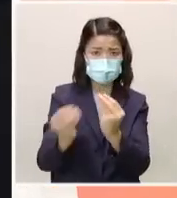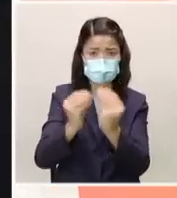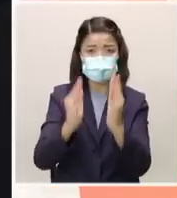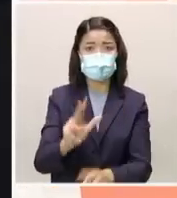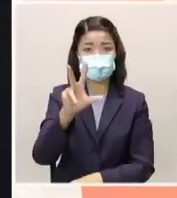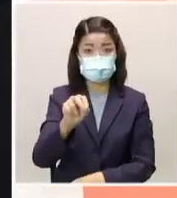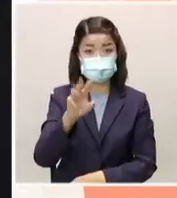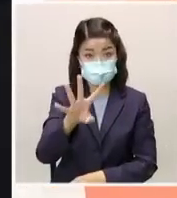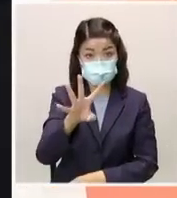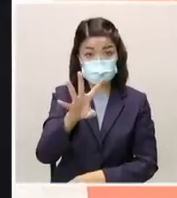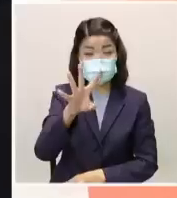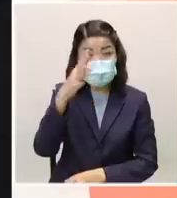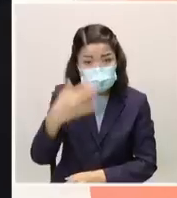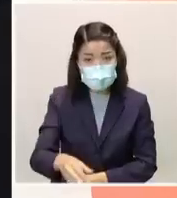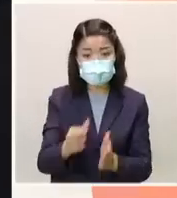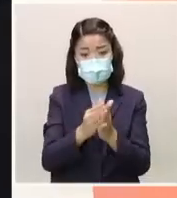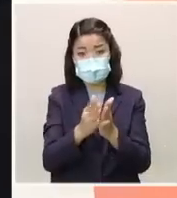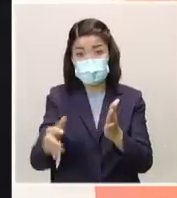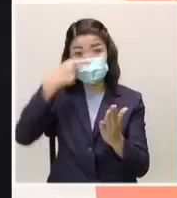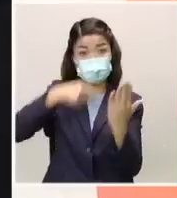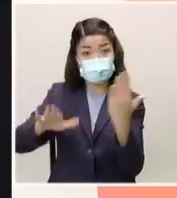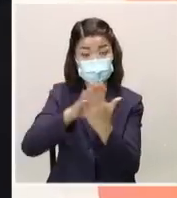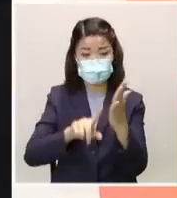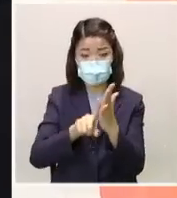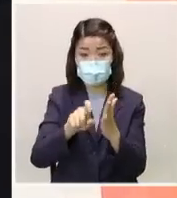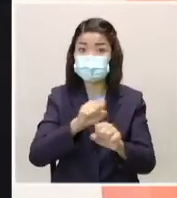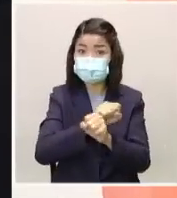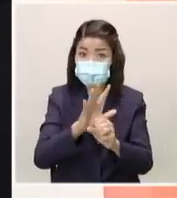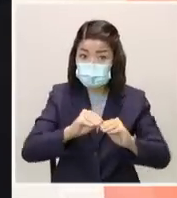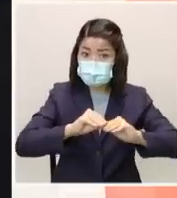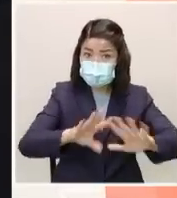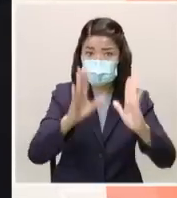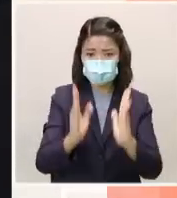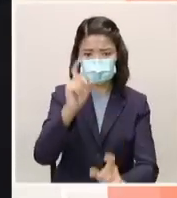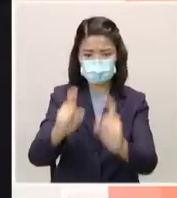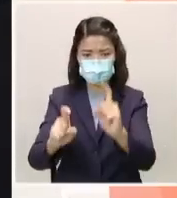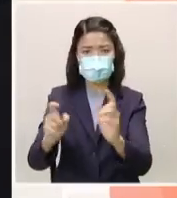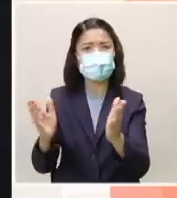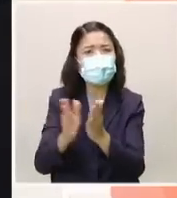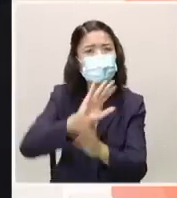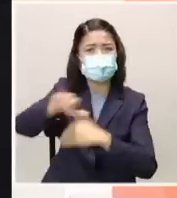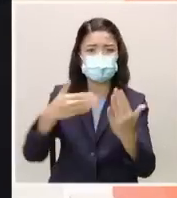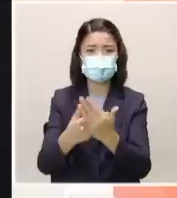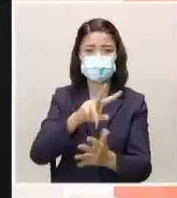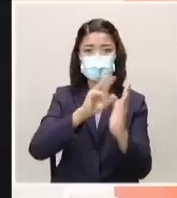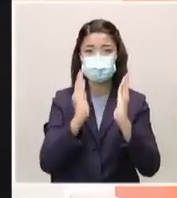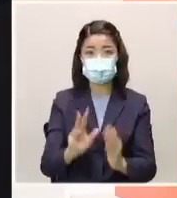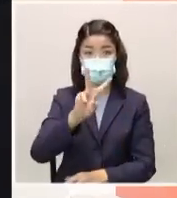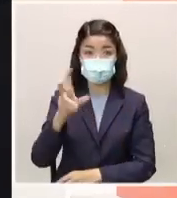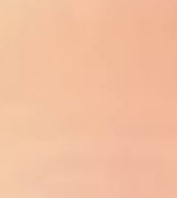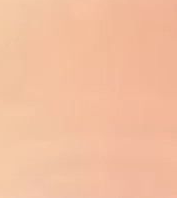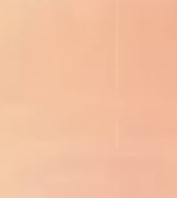ก34คนและนับตั้งแต่ประเทศไทยมีการระบาดค่ะก็มีผู้เสียชีวิตสะสมทั่วประเทศ203คนแล้